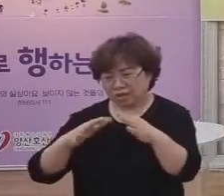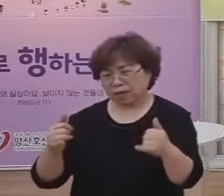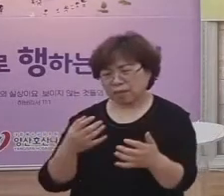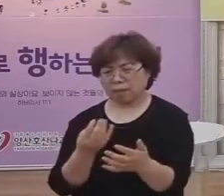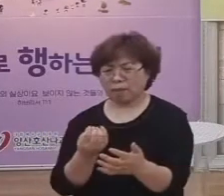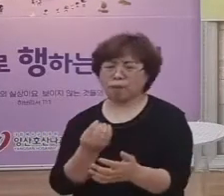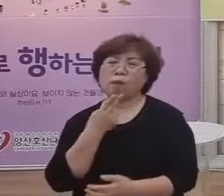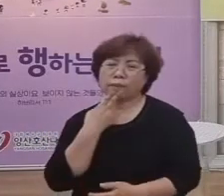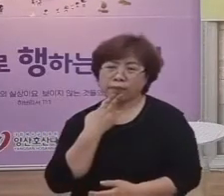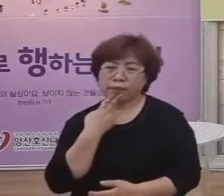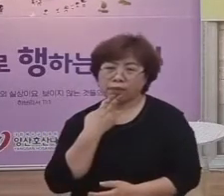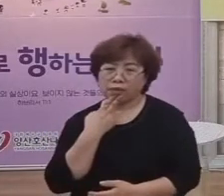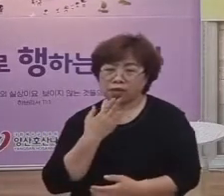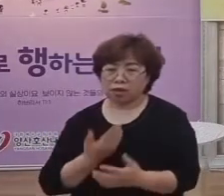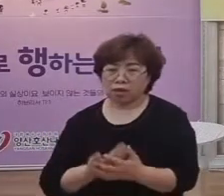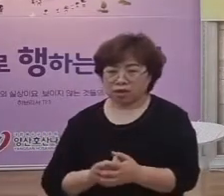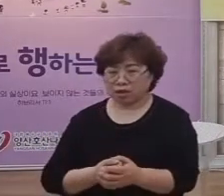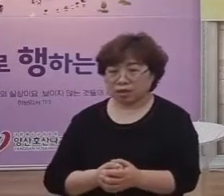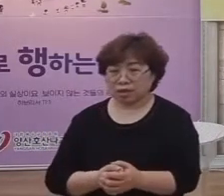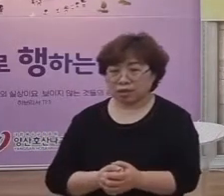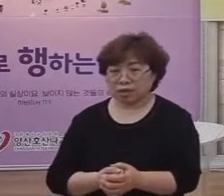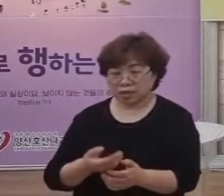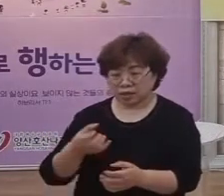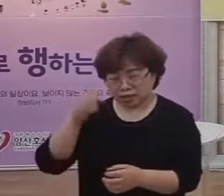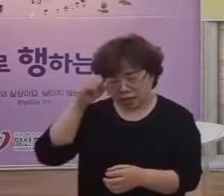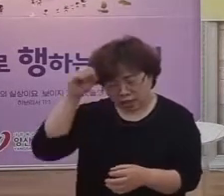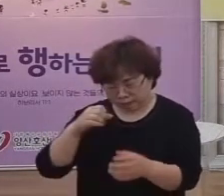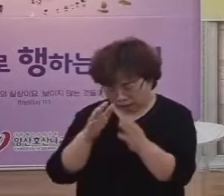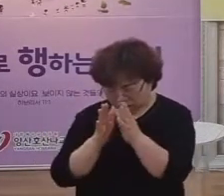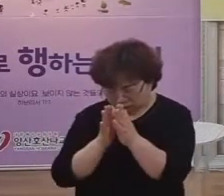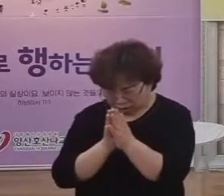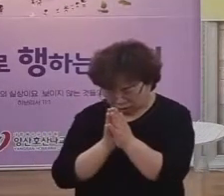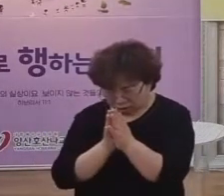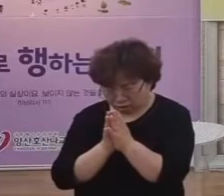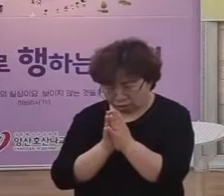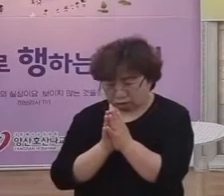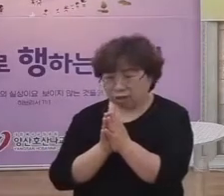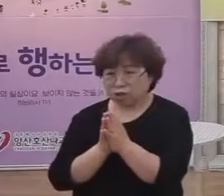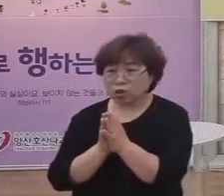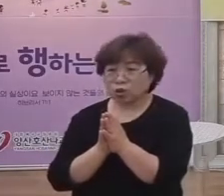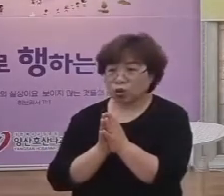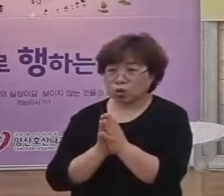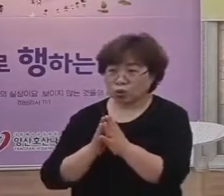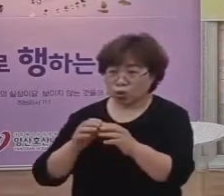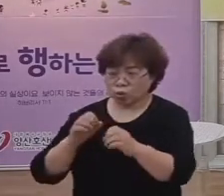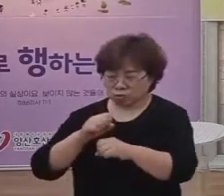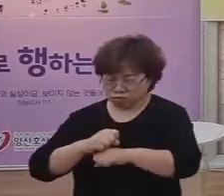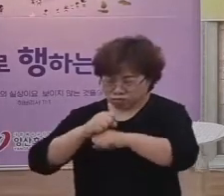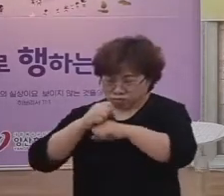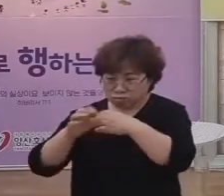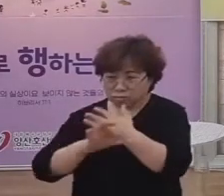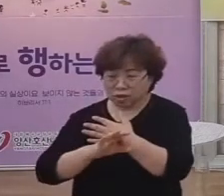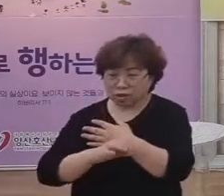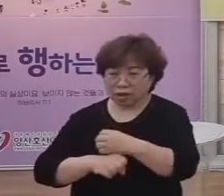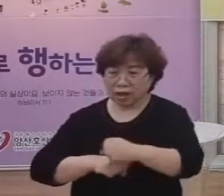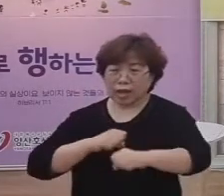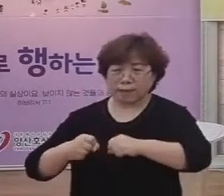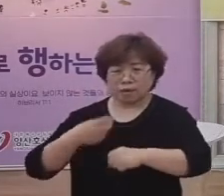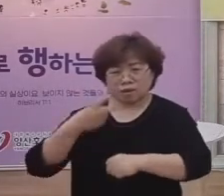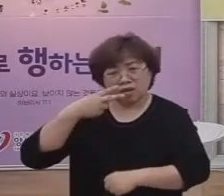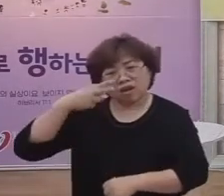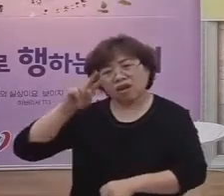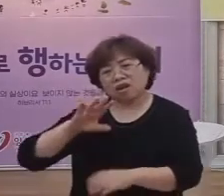나와가지고 그 새벽 재단을 쌓으면 우리는 백발백중 그냥 행함으로 이렇게 착각한단 말이죠.